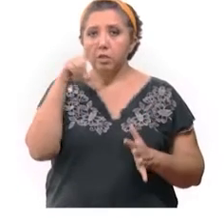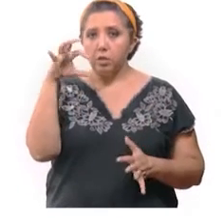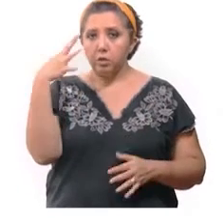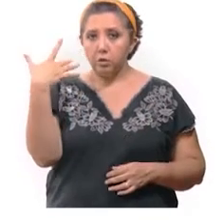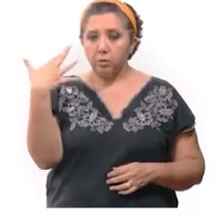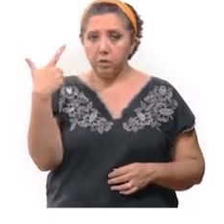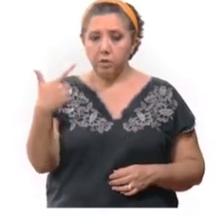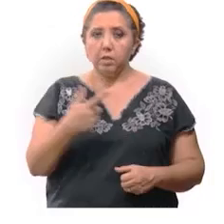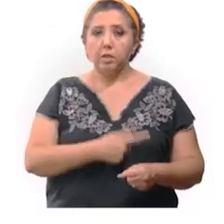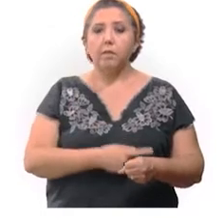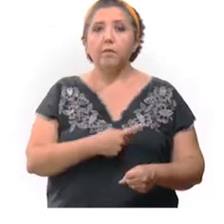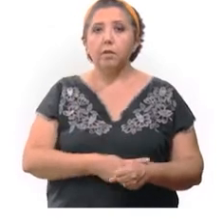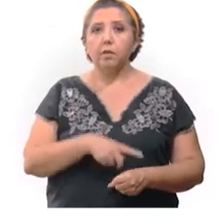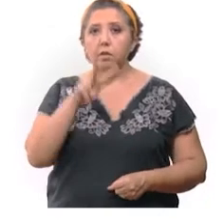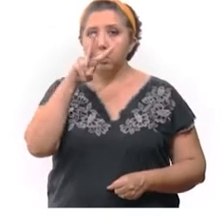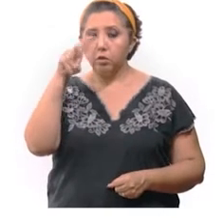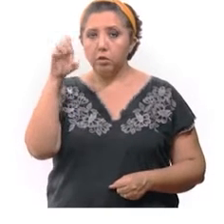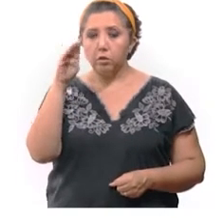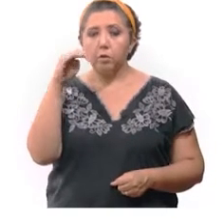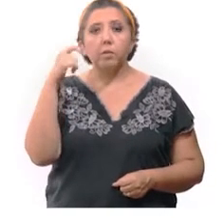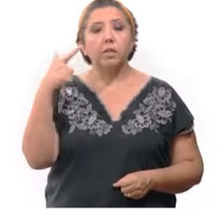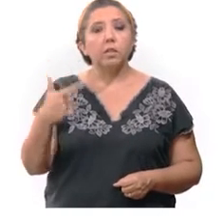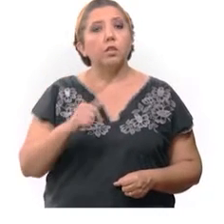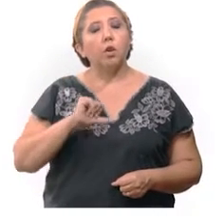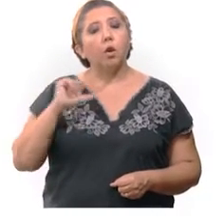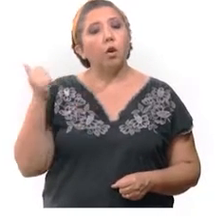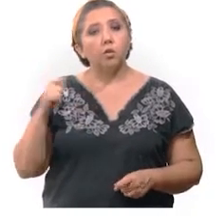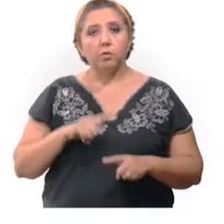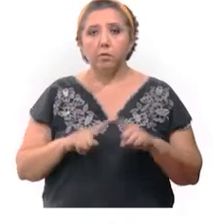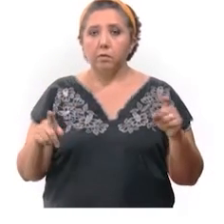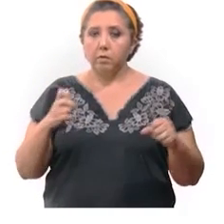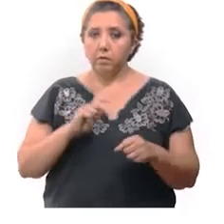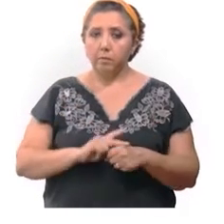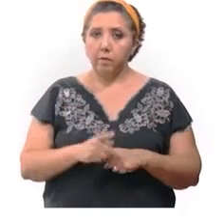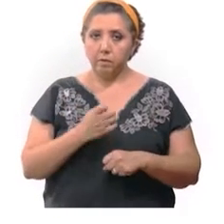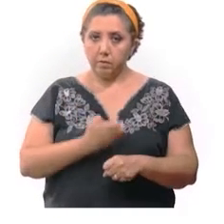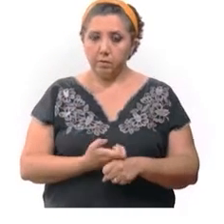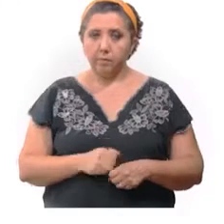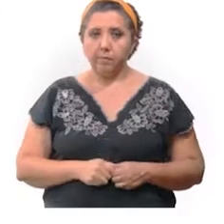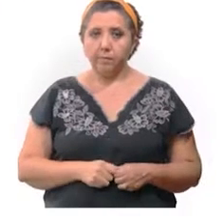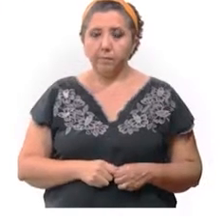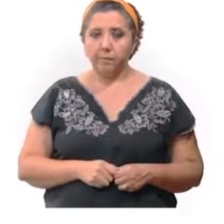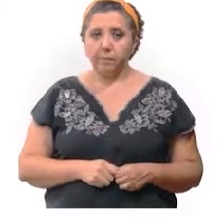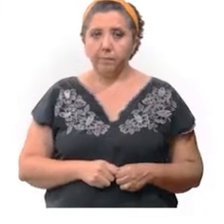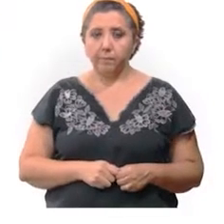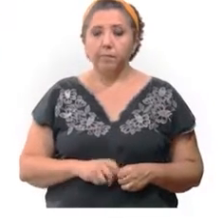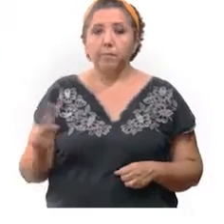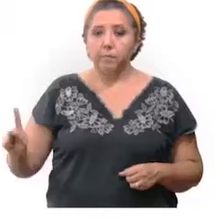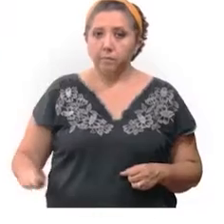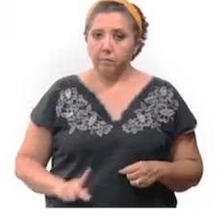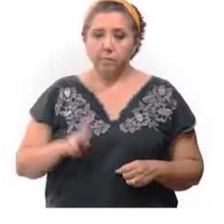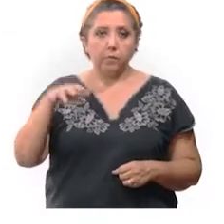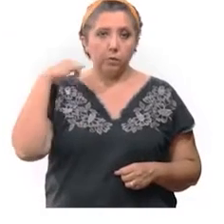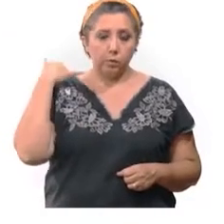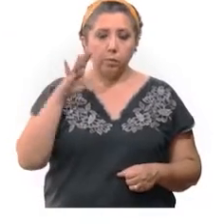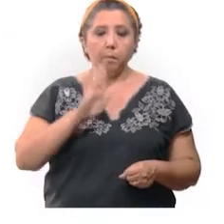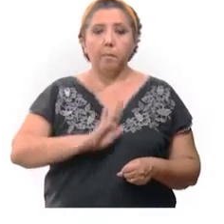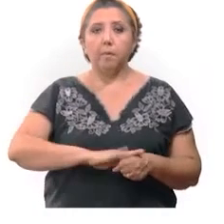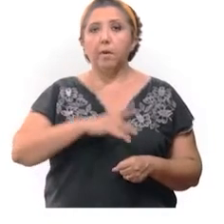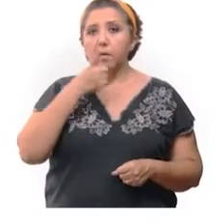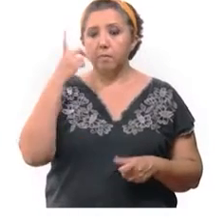583, motul 333, peto 292, temozon 257, tinum